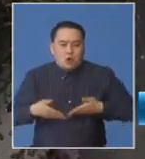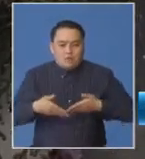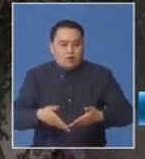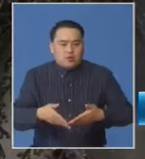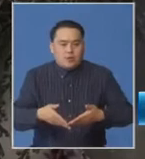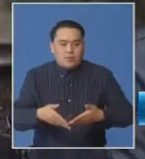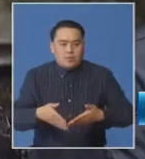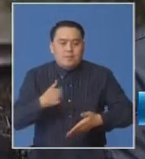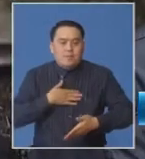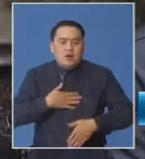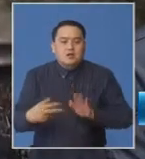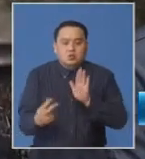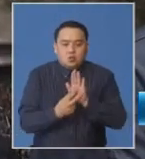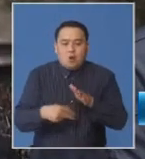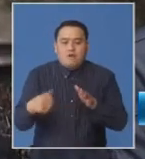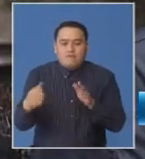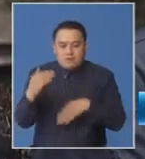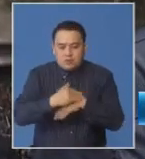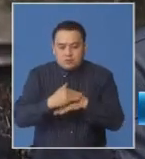мы до 8 вечера, значит,